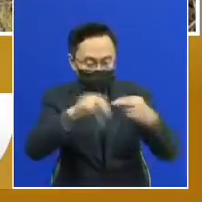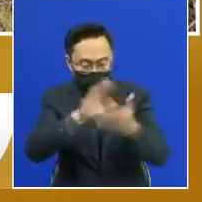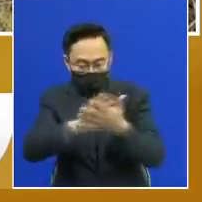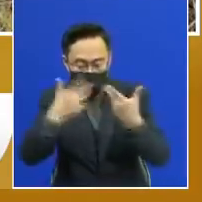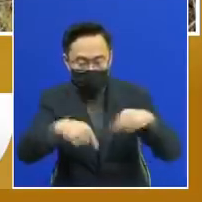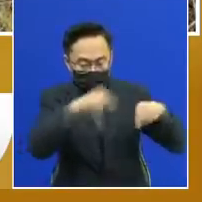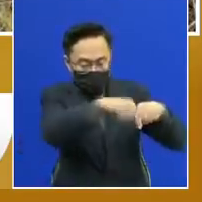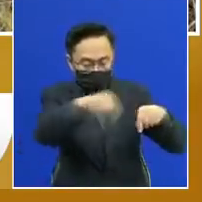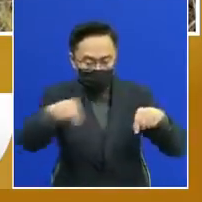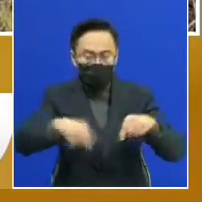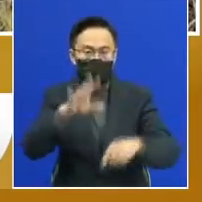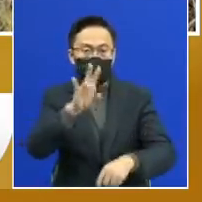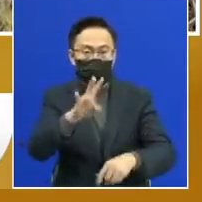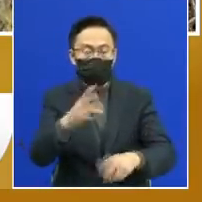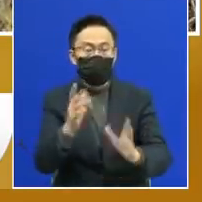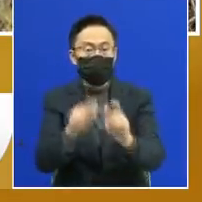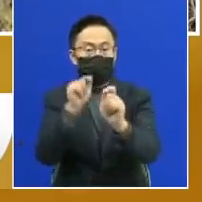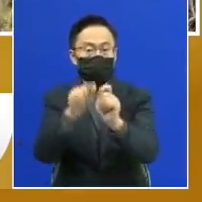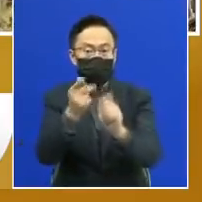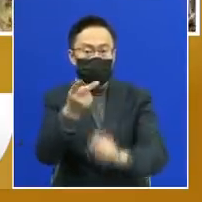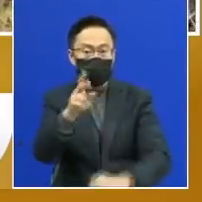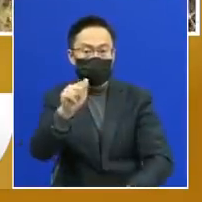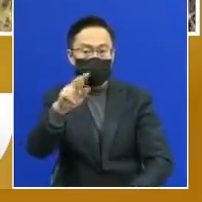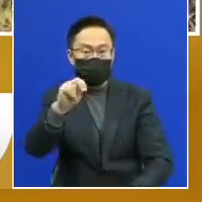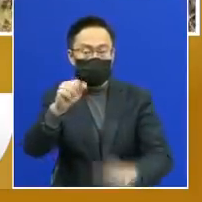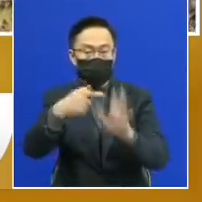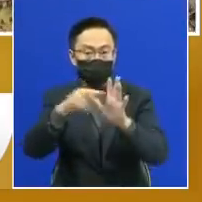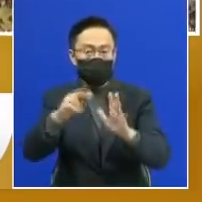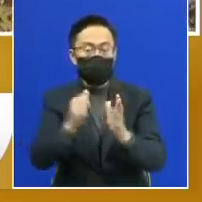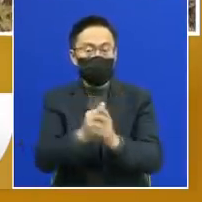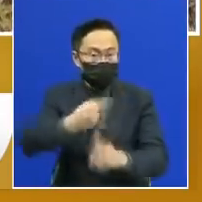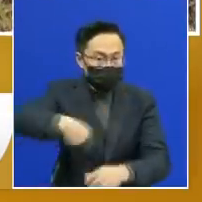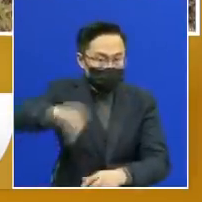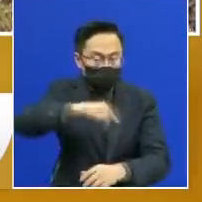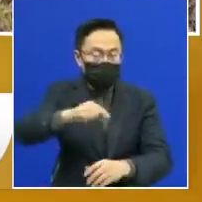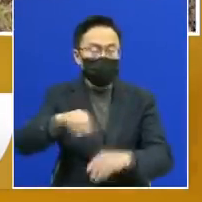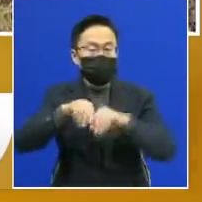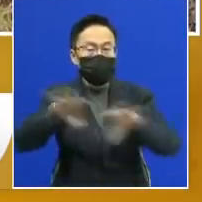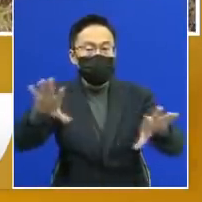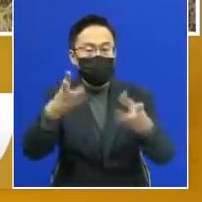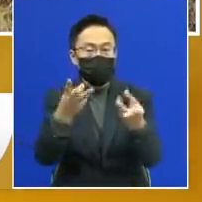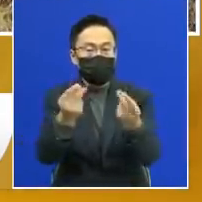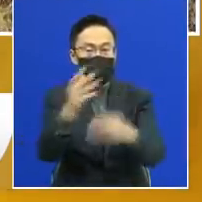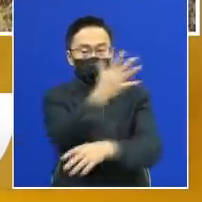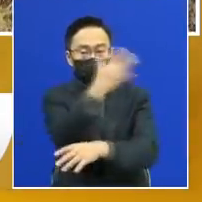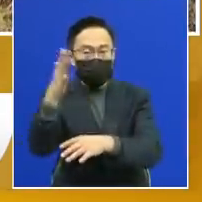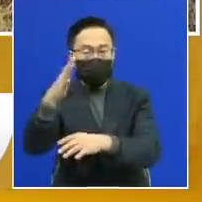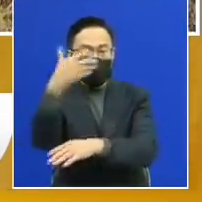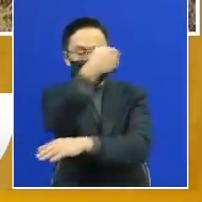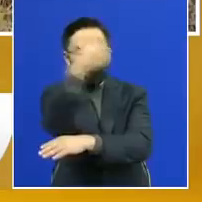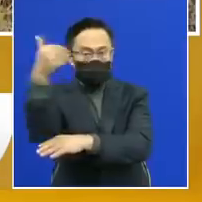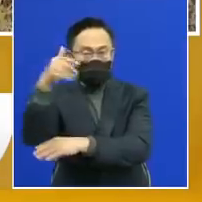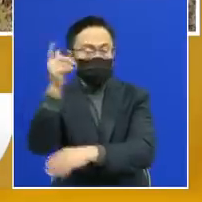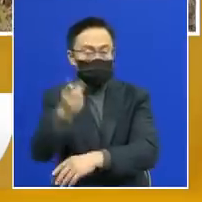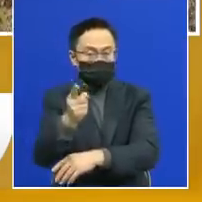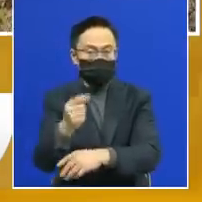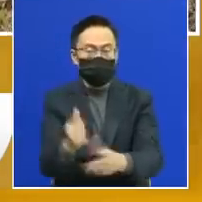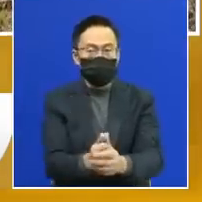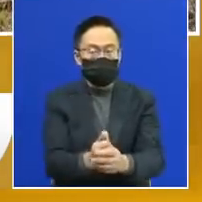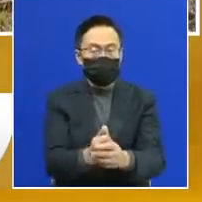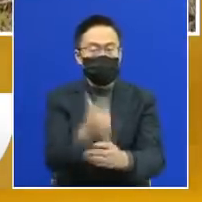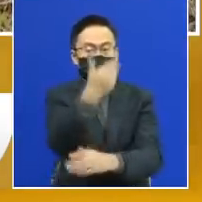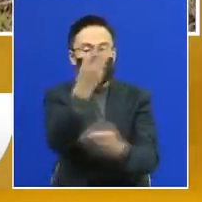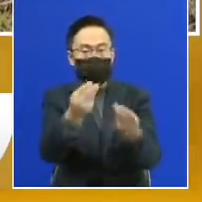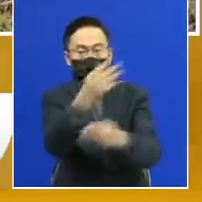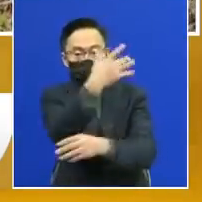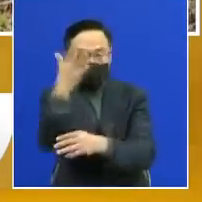อำเภอคอนสารทั้งอำเภอถูกประกาศให้เป็นพื้นที่ป่าสงวนแห่งชาตินะครับอย่างนี้เป็นต้นยังวันนี้ผมเองก็นำจุด